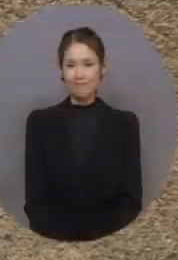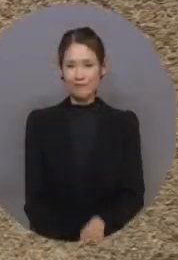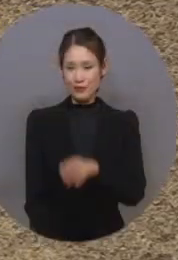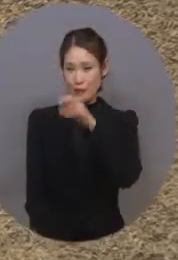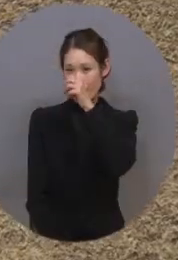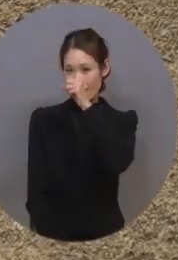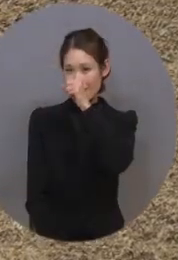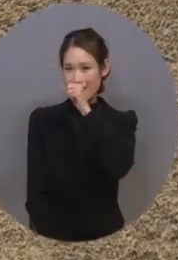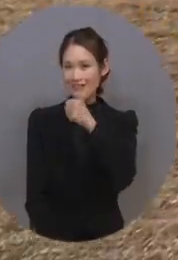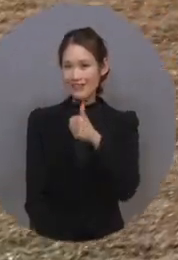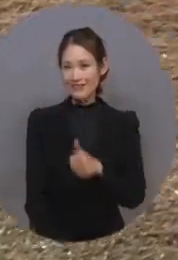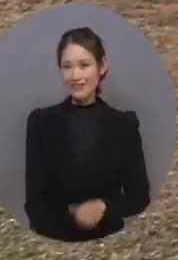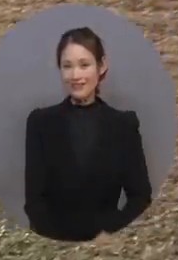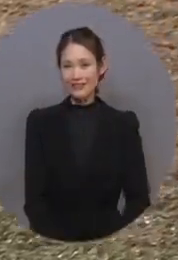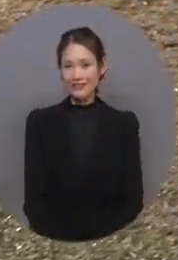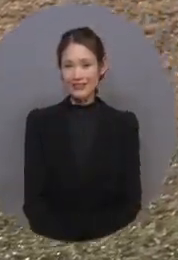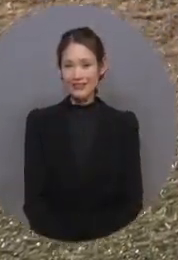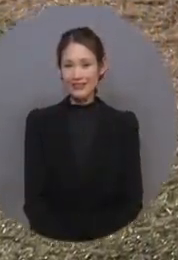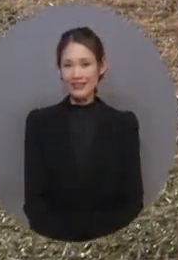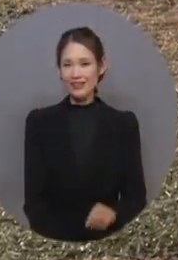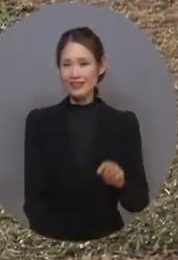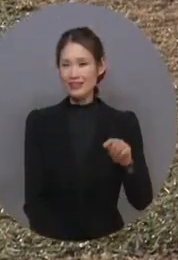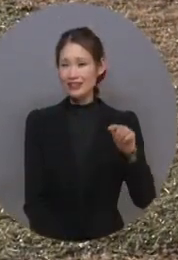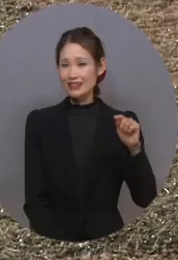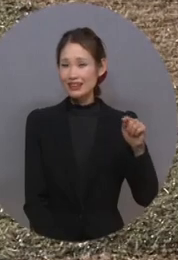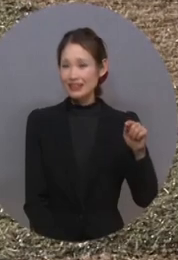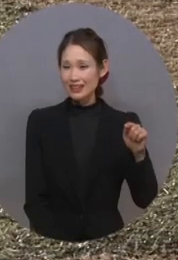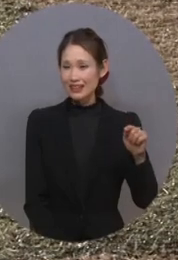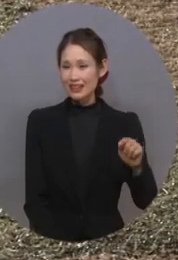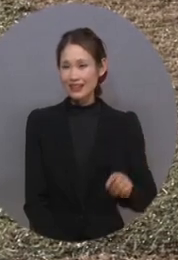좋아요. 나이스. 와! 우와!